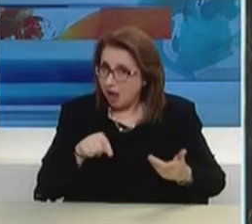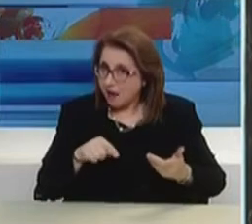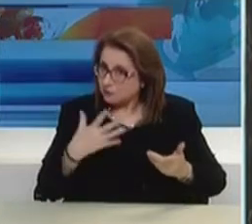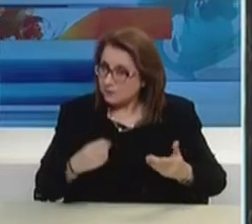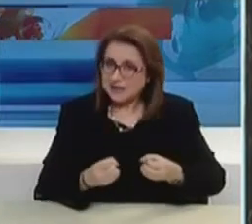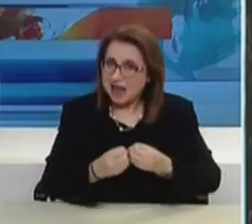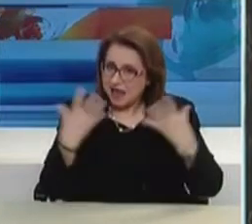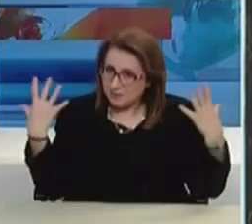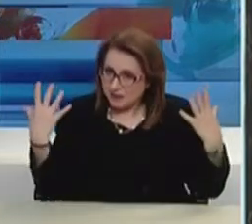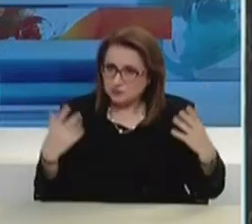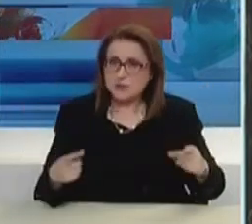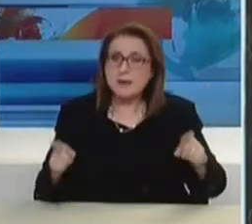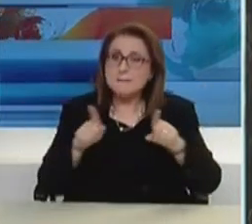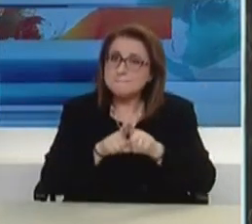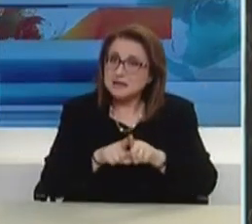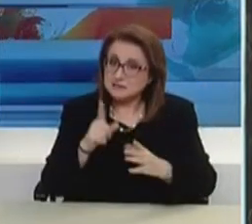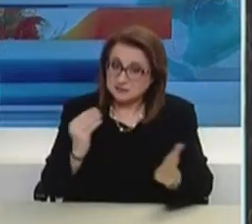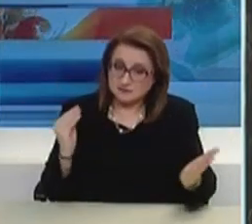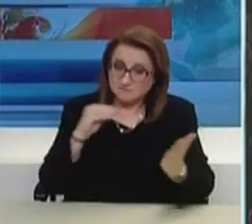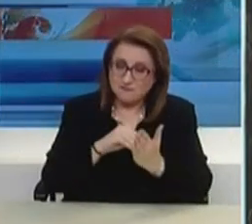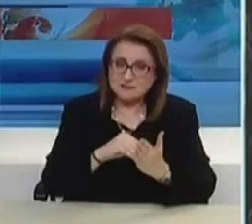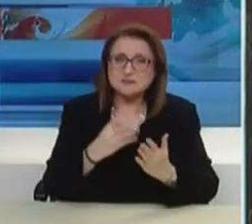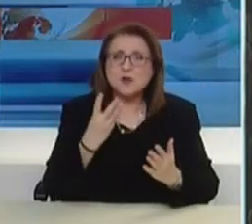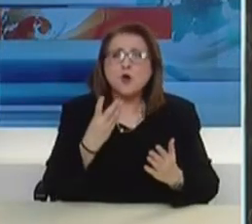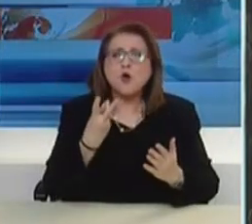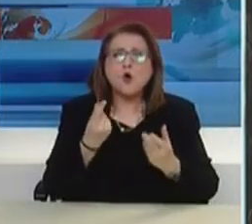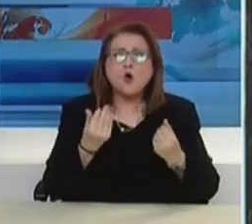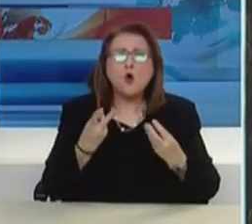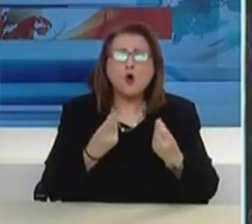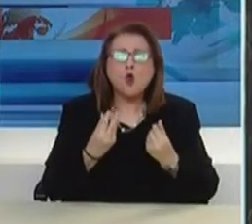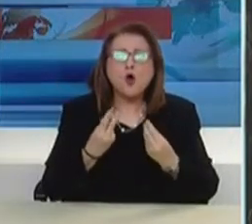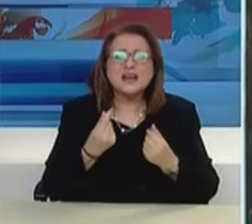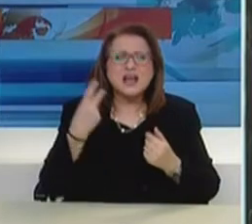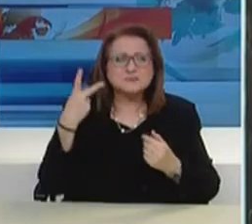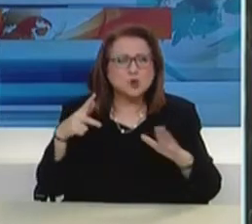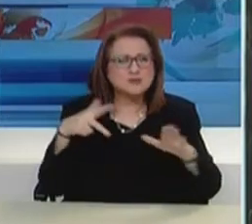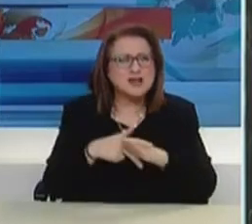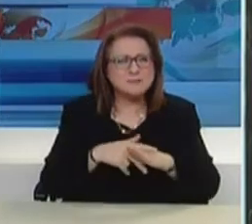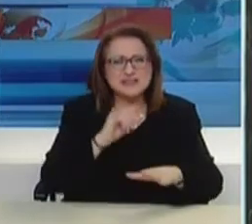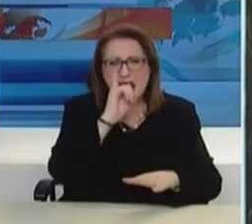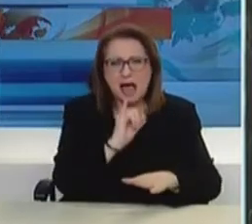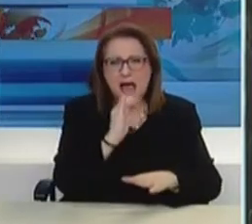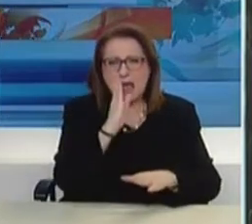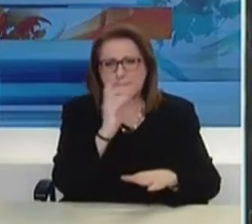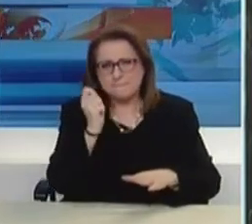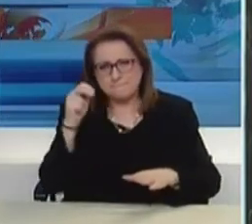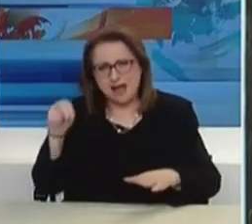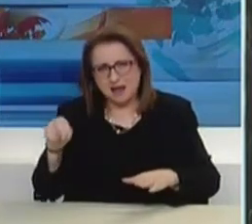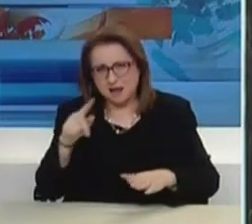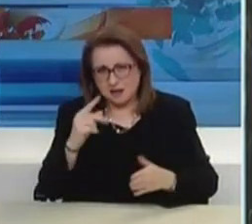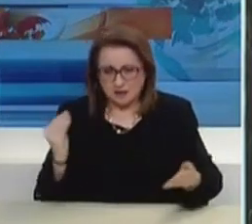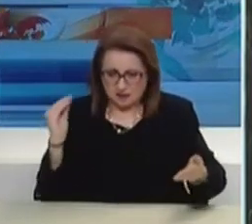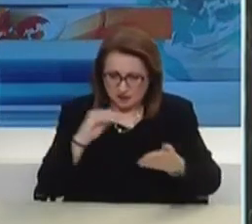δυνατότητα δήλωσης τραπεζικού λογαριασμού IBAN στην προσωποποιημένη πληροφόρηση του TaxisNet απλοποιεί πάρα πολύ τη